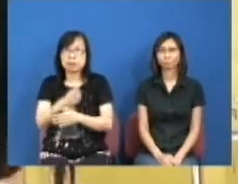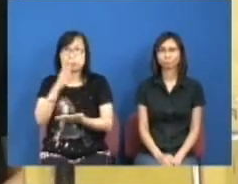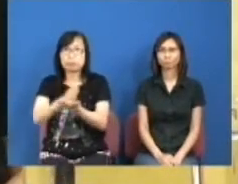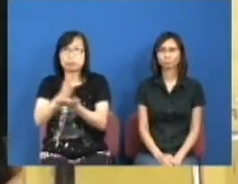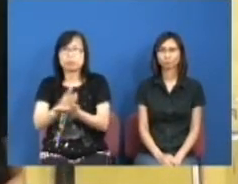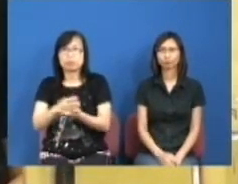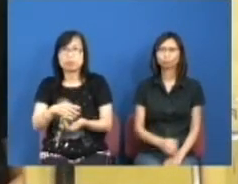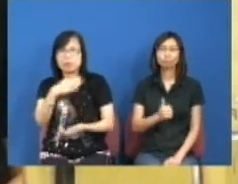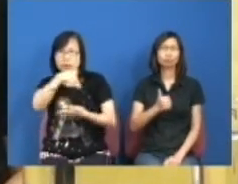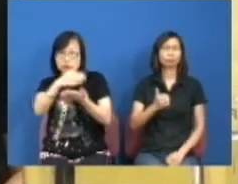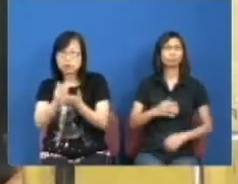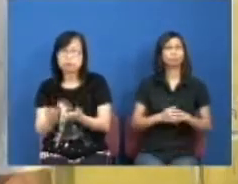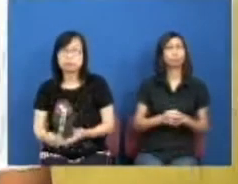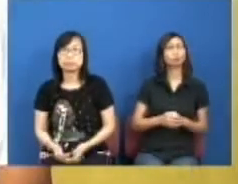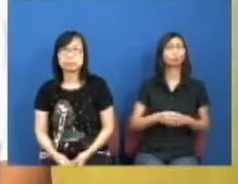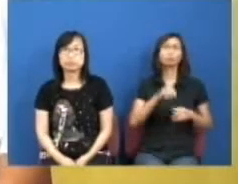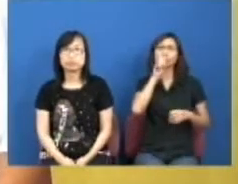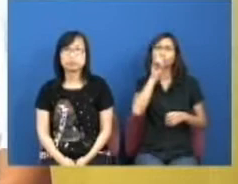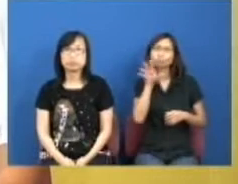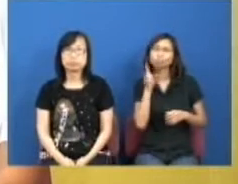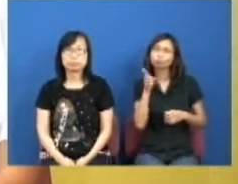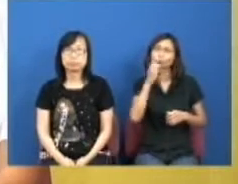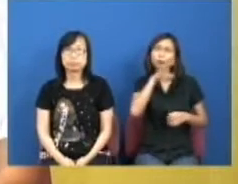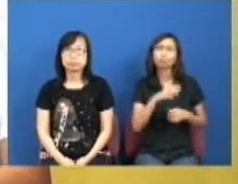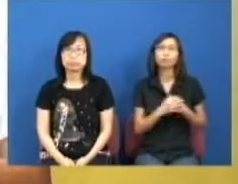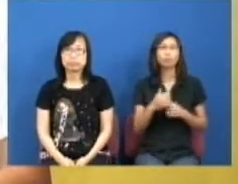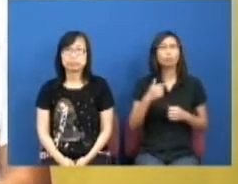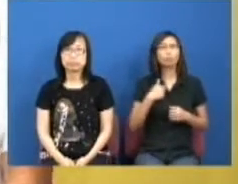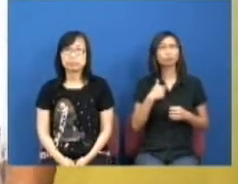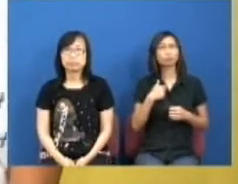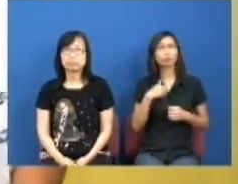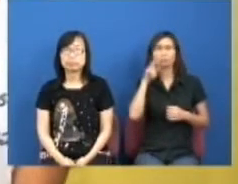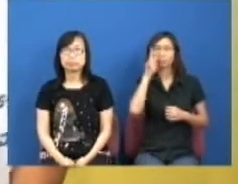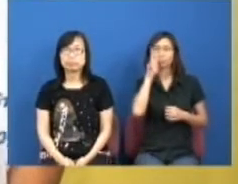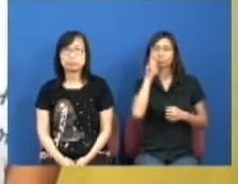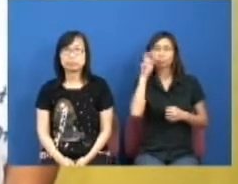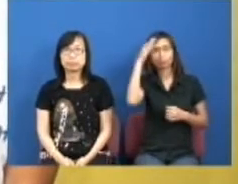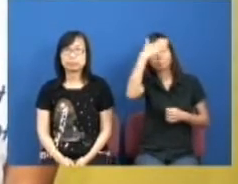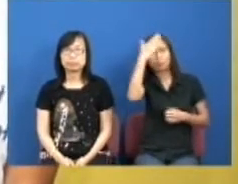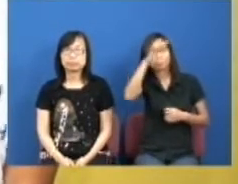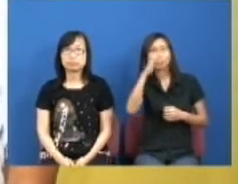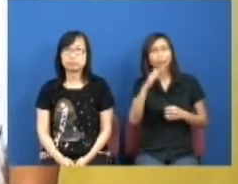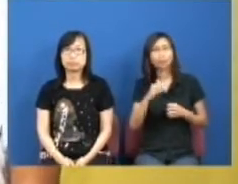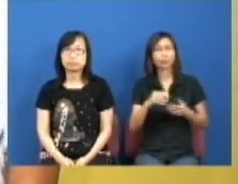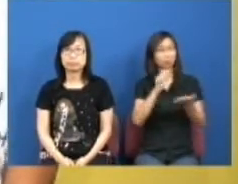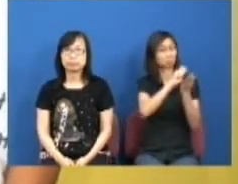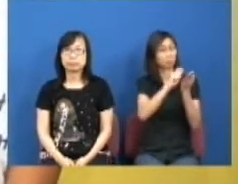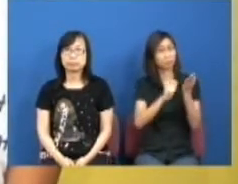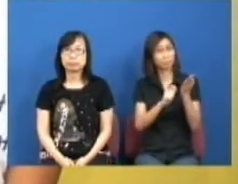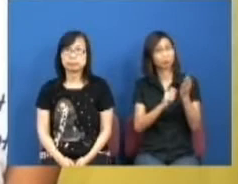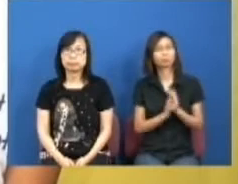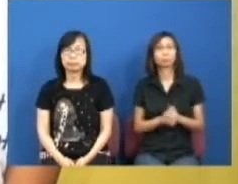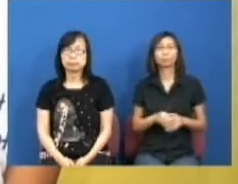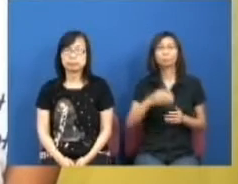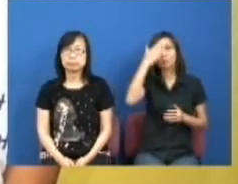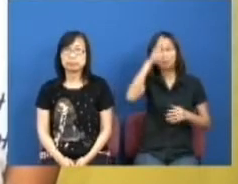態啦。 啱，其實慧文都提過一樣嘢，好重要就係話，究竟我哋點樣睇理論作為理解依個社會現實嘅一個部分？咁當然